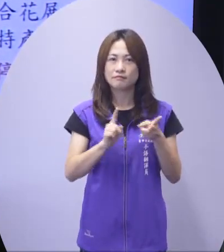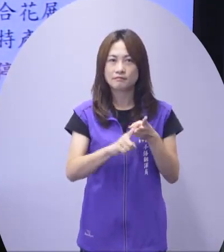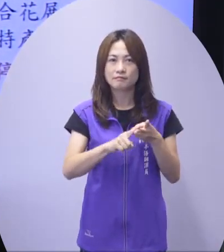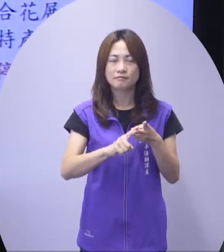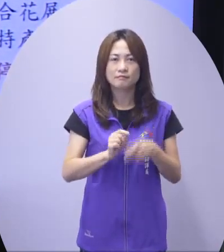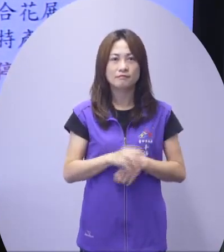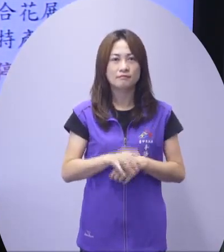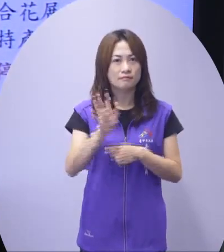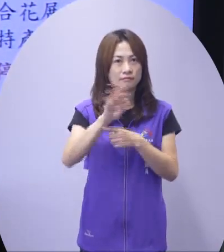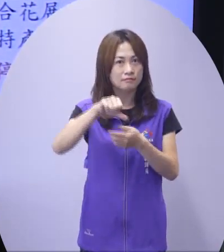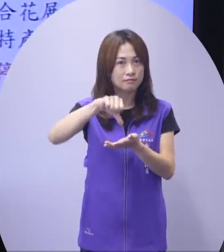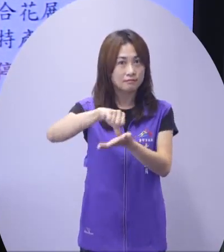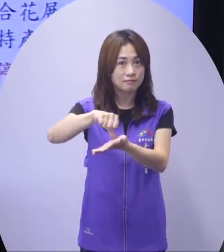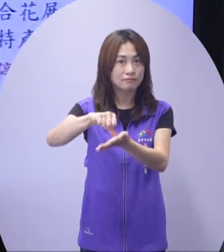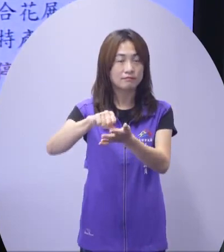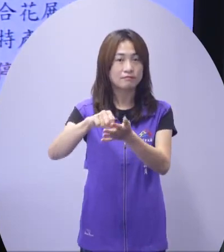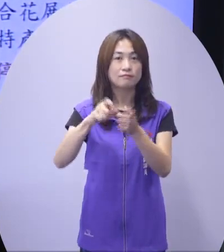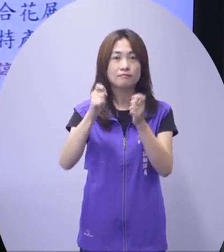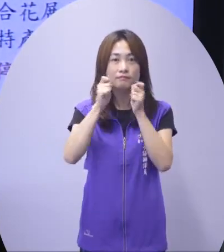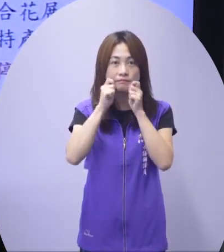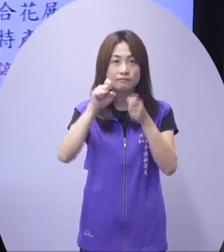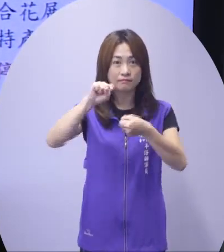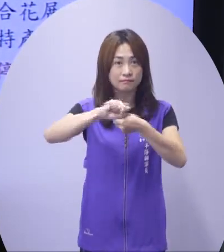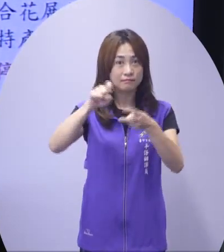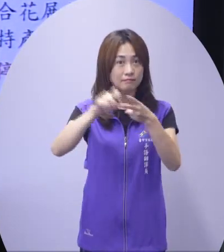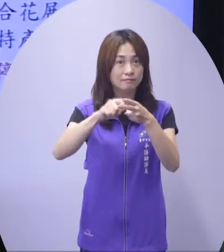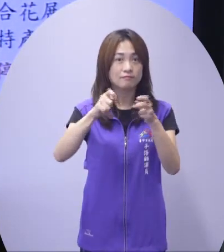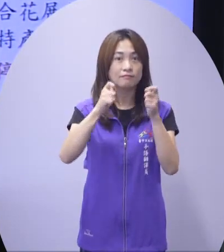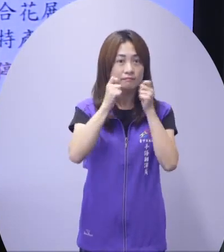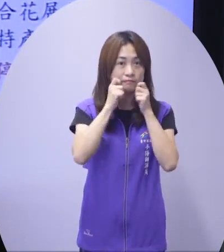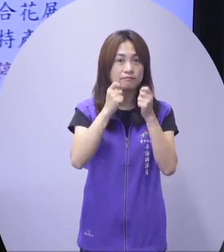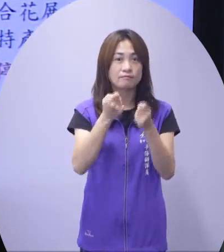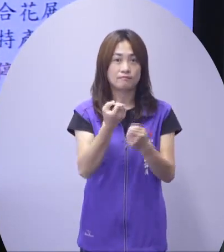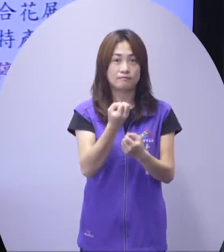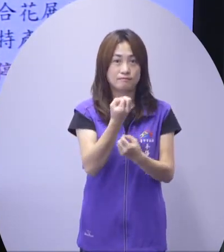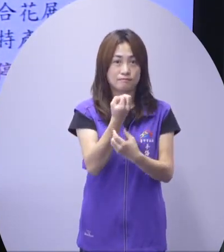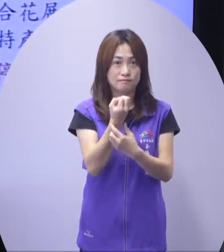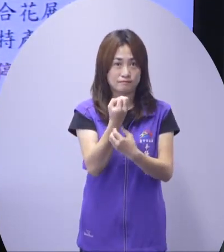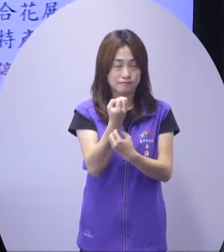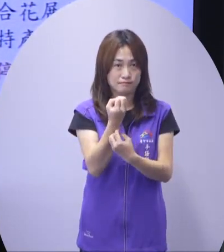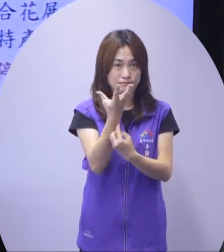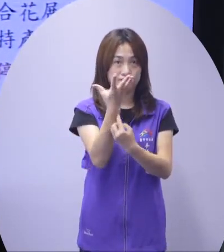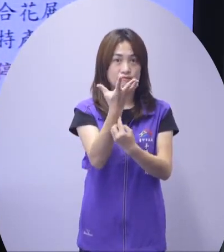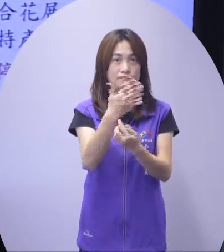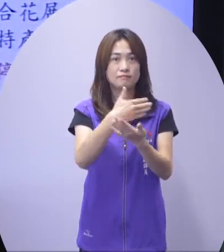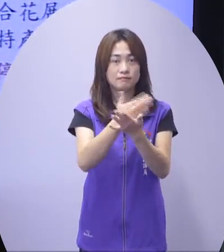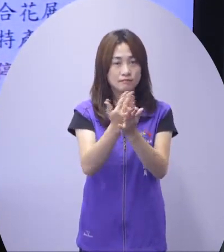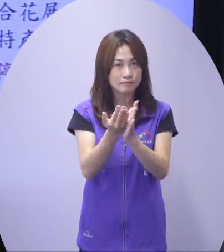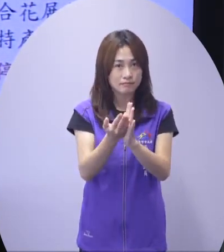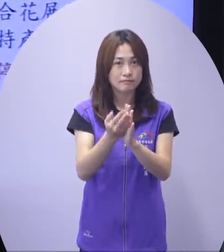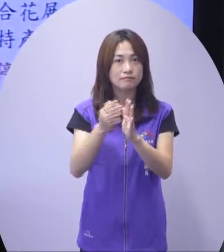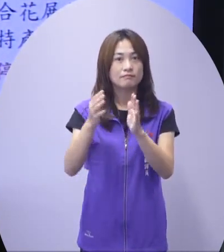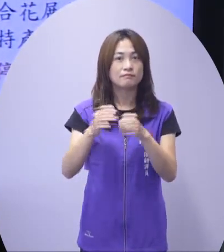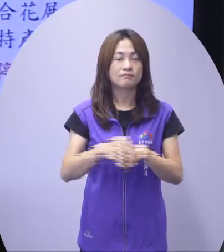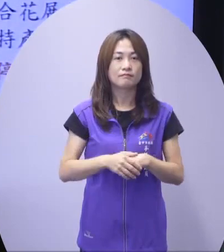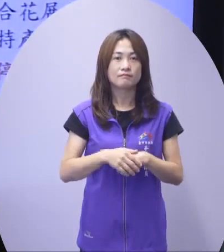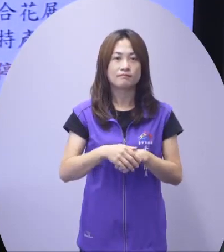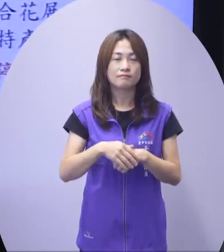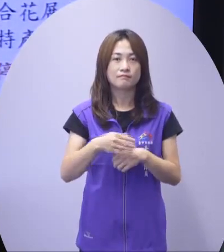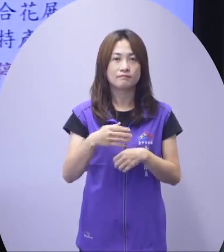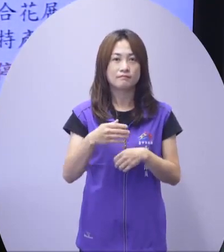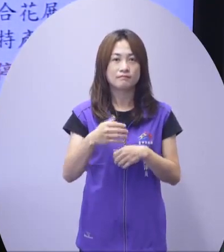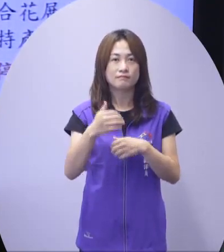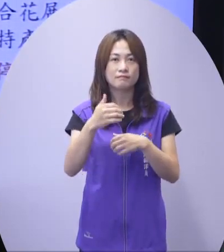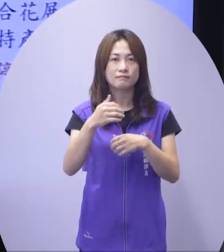这些新鲜农特产品、加工产品，还有花卉，还有相关的美食，农村美